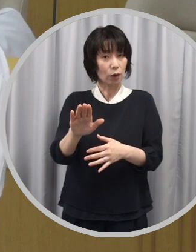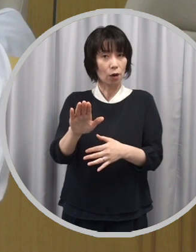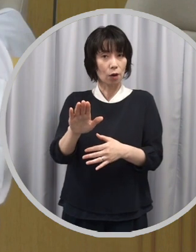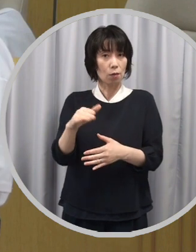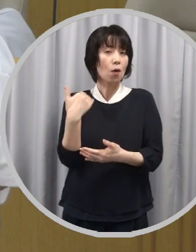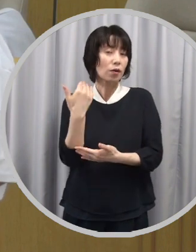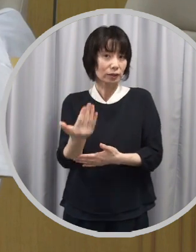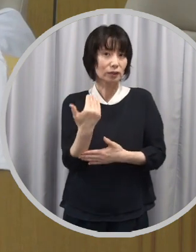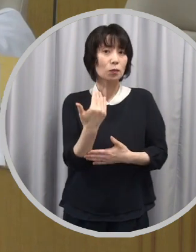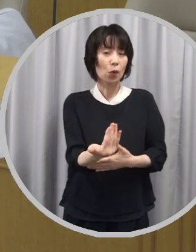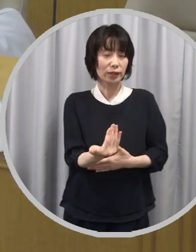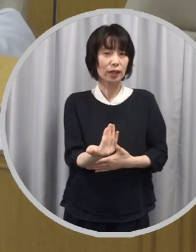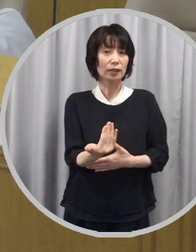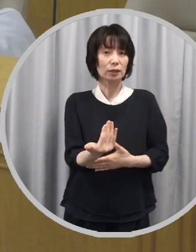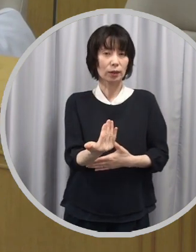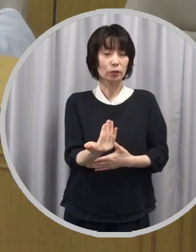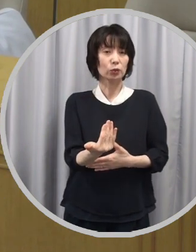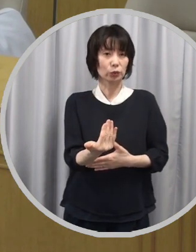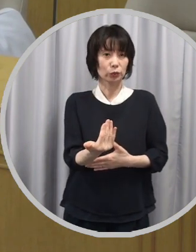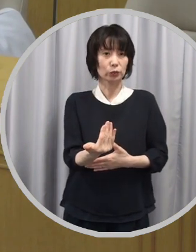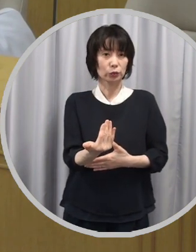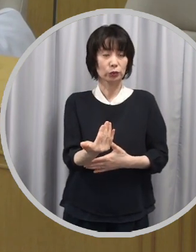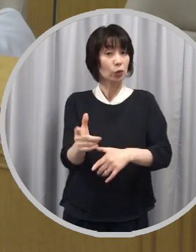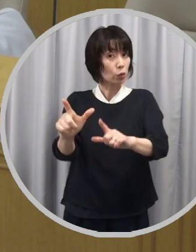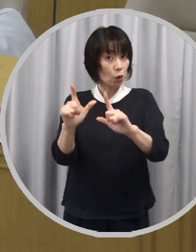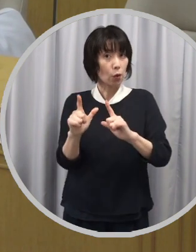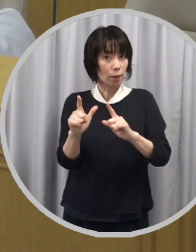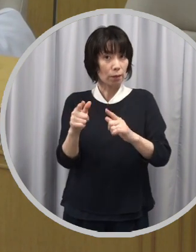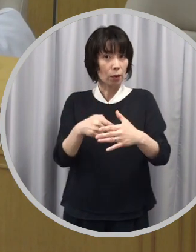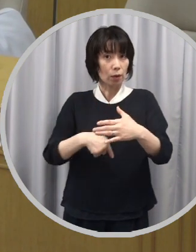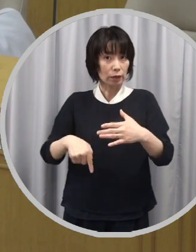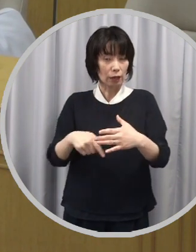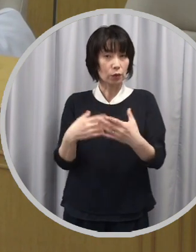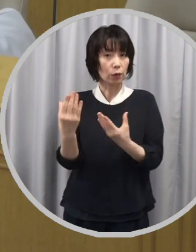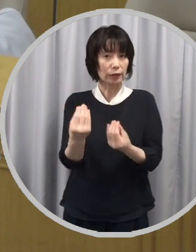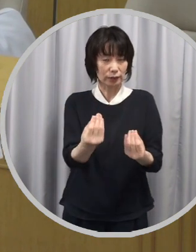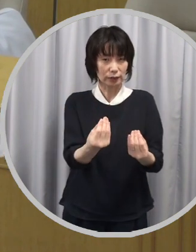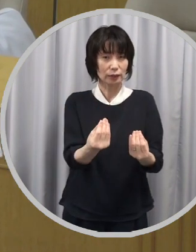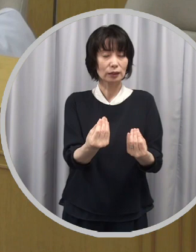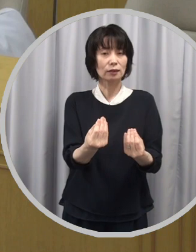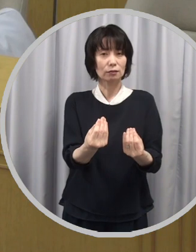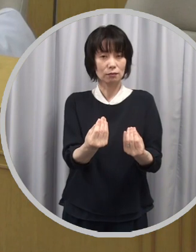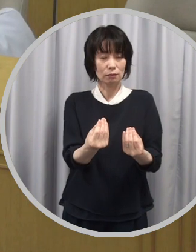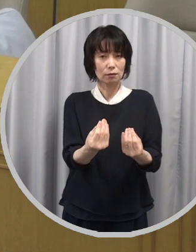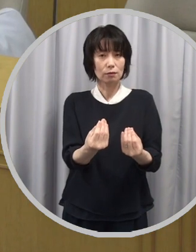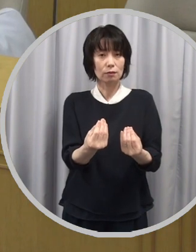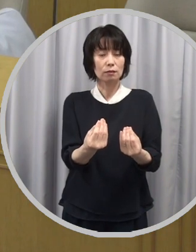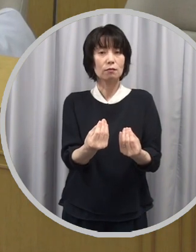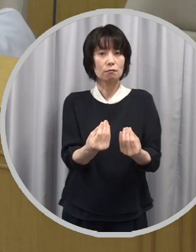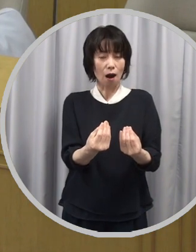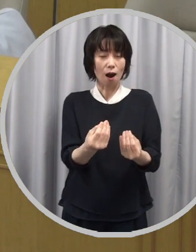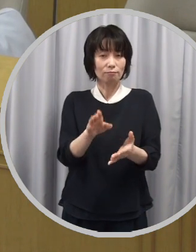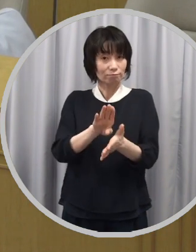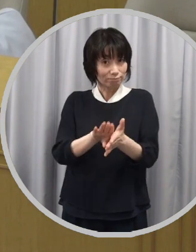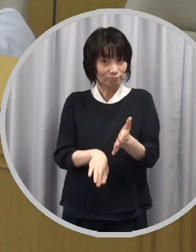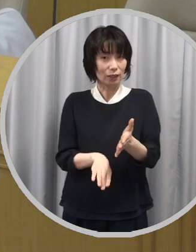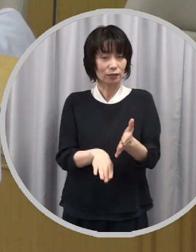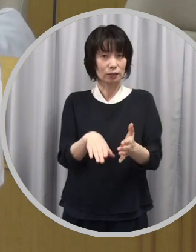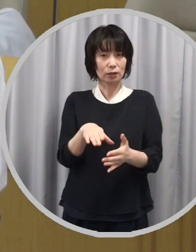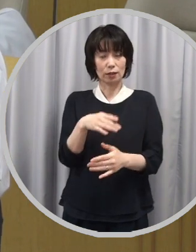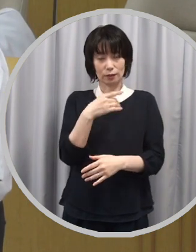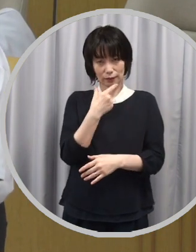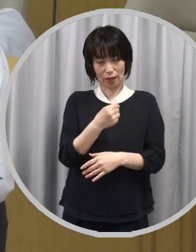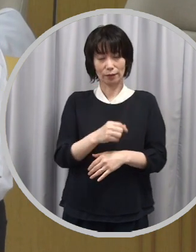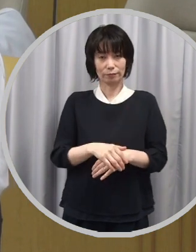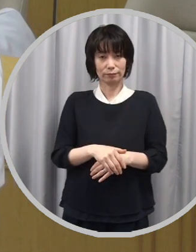質問させていただきますこととの答弁ともダブるというようなこともございますので、その部分については割愛させていただき